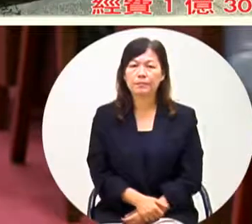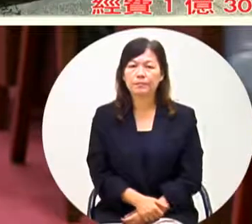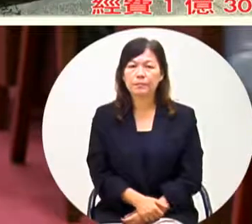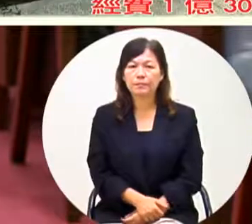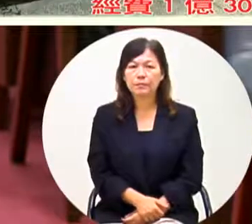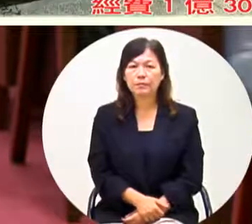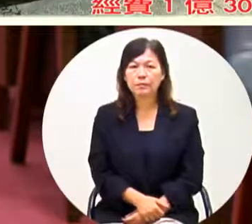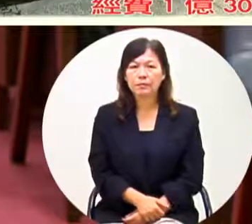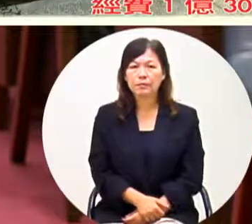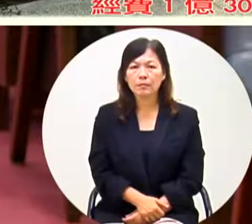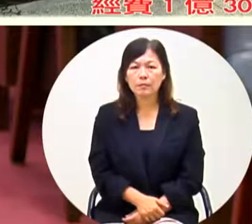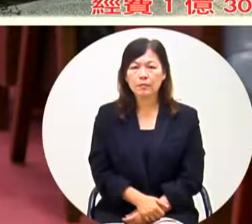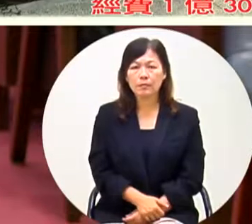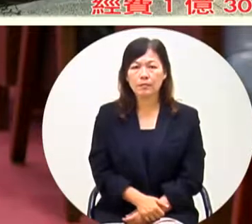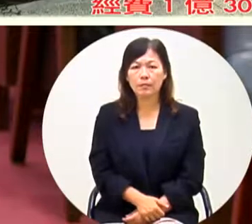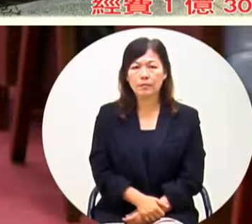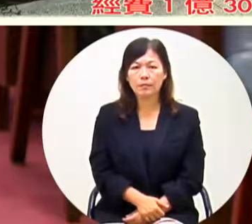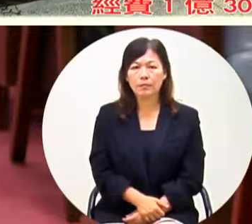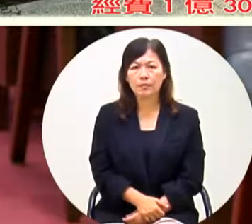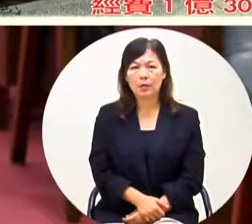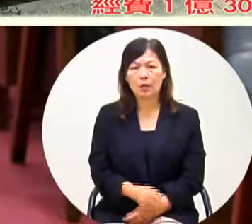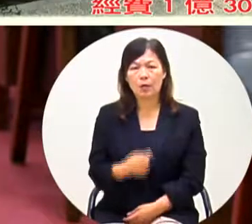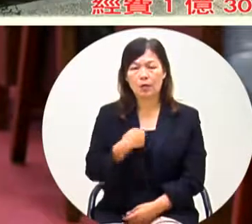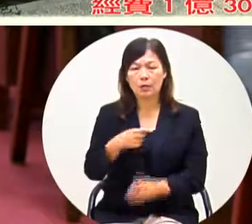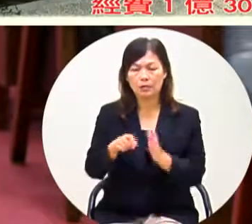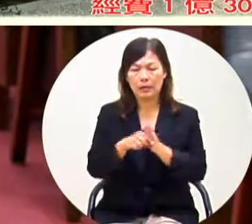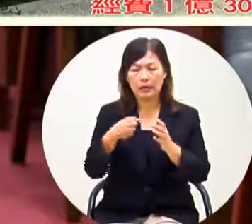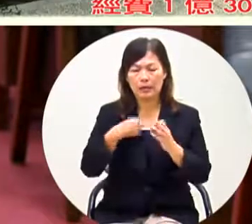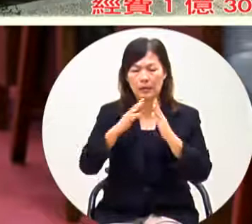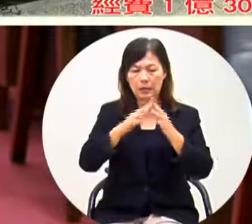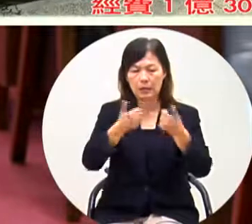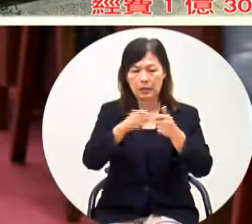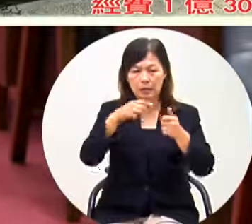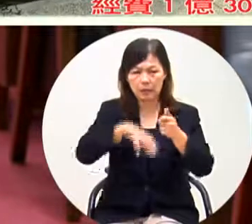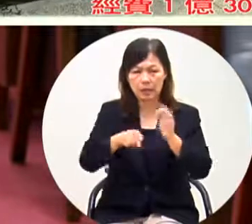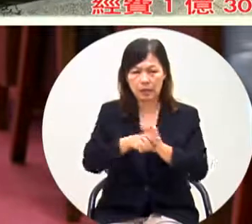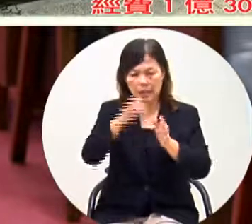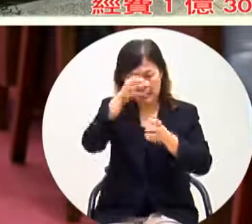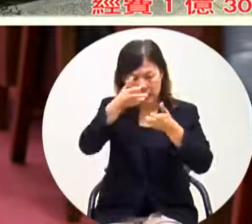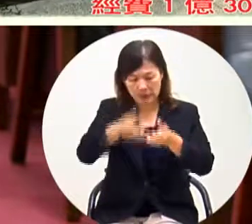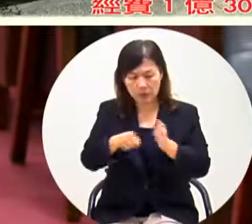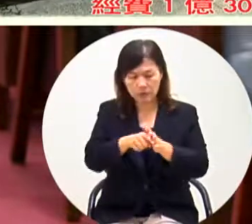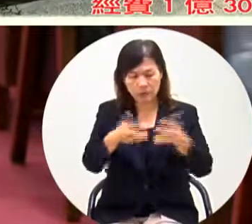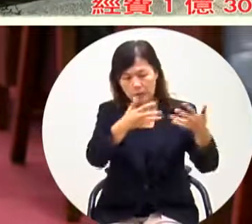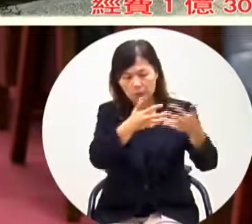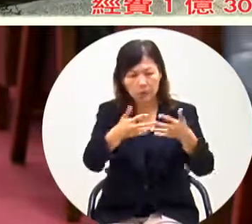本席在议事厅内底有重视质询的议题，有顺利完成，